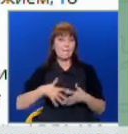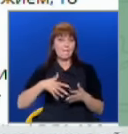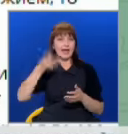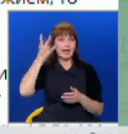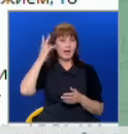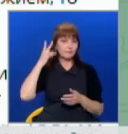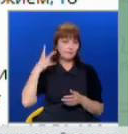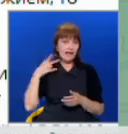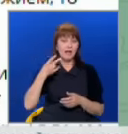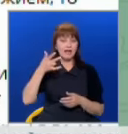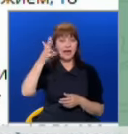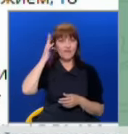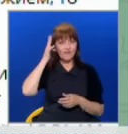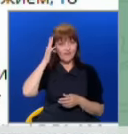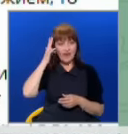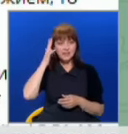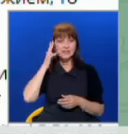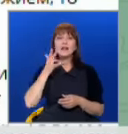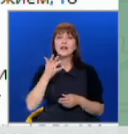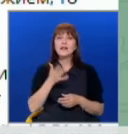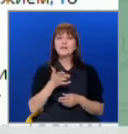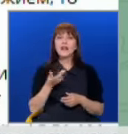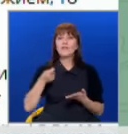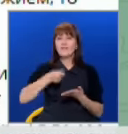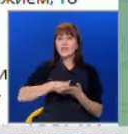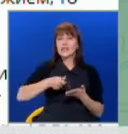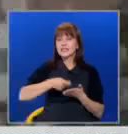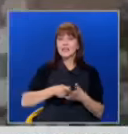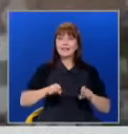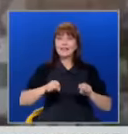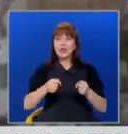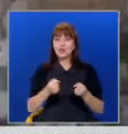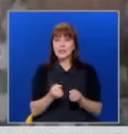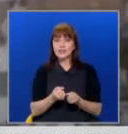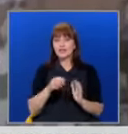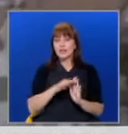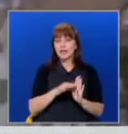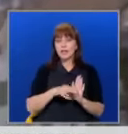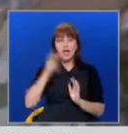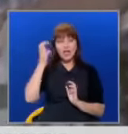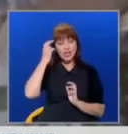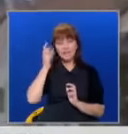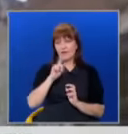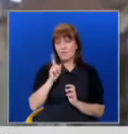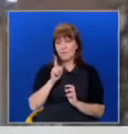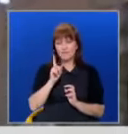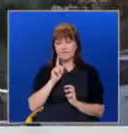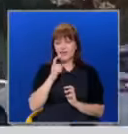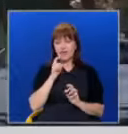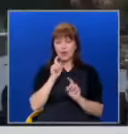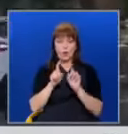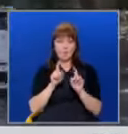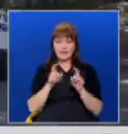Франция, постоянни членове на Съвета за сигурност на ООН, финансират терористичен режим. Киев официално не е коментирал обвиненията и